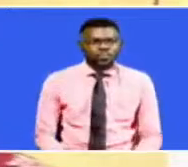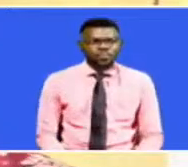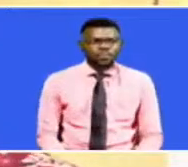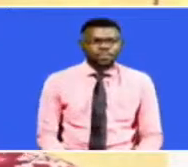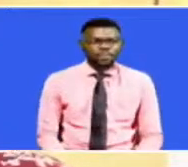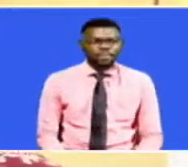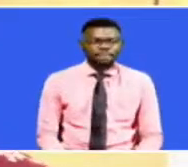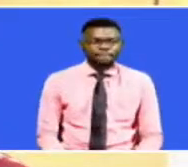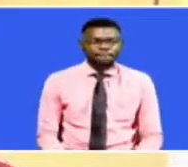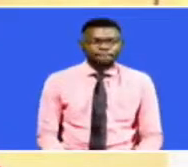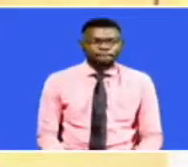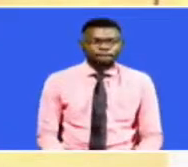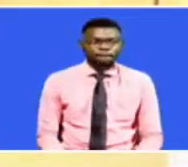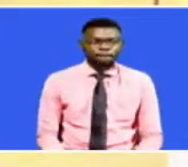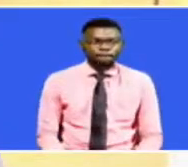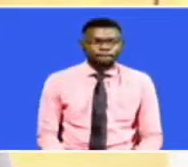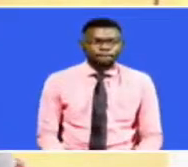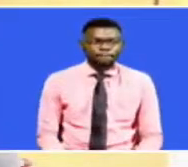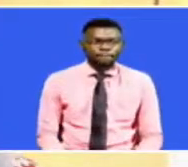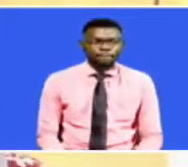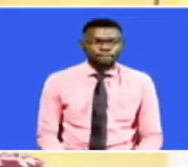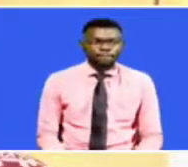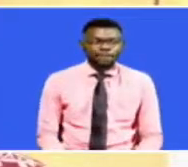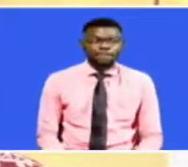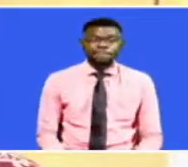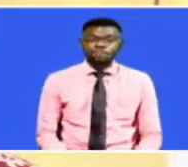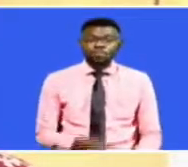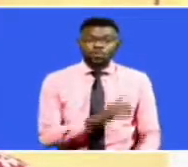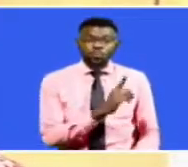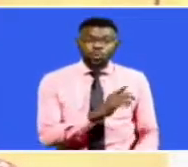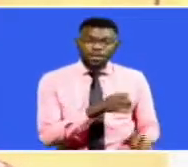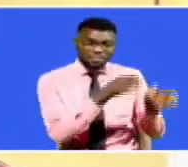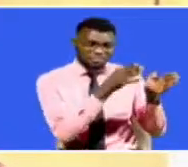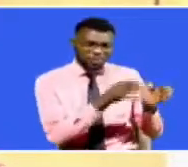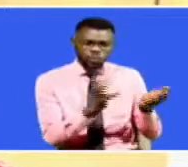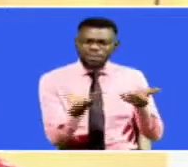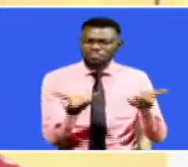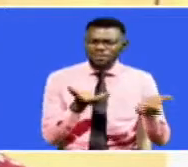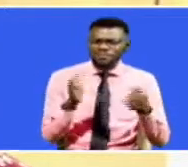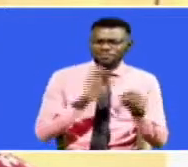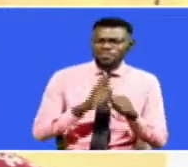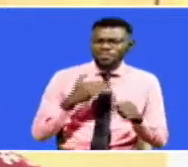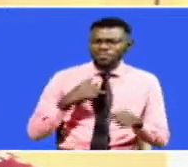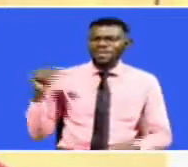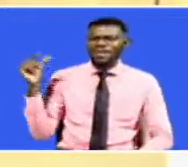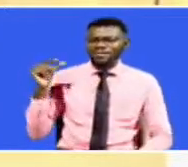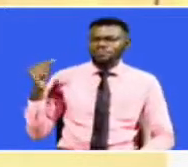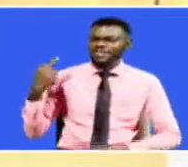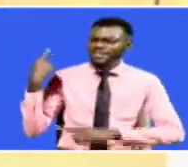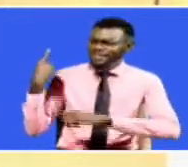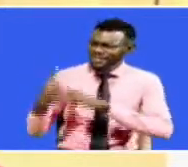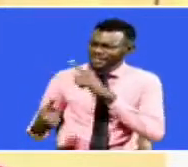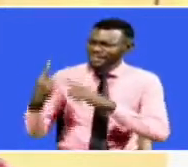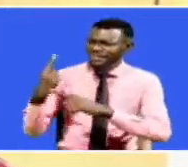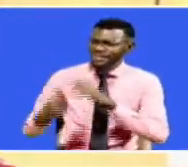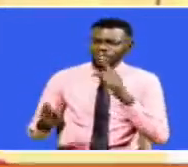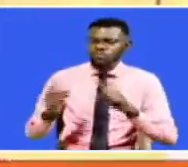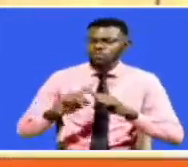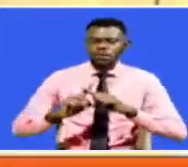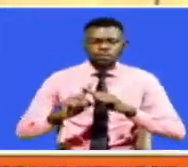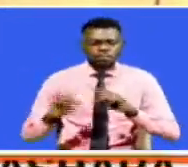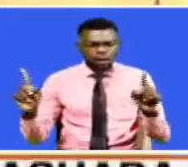Abinasir Yusuf was running several business here in Garissa for several years legally, was